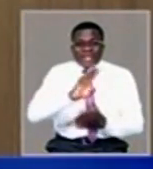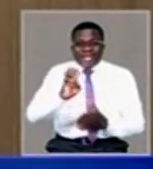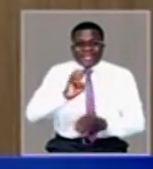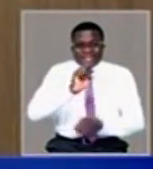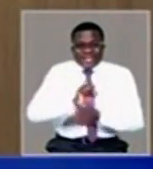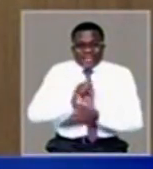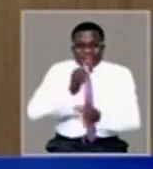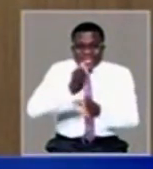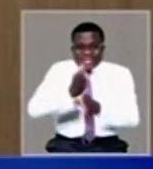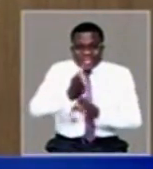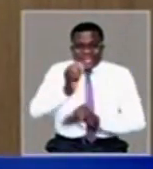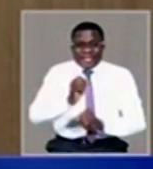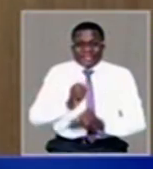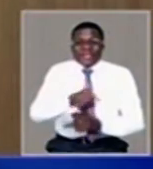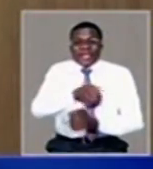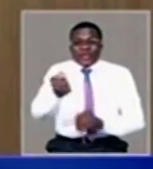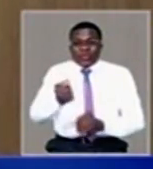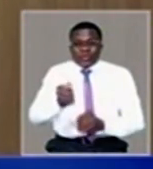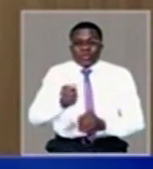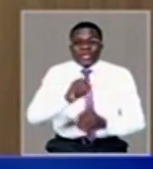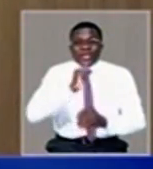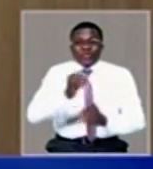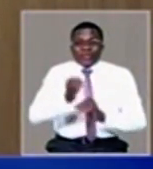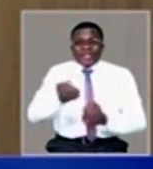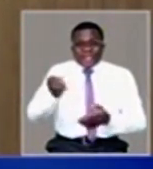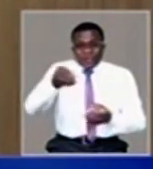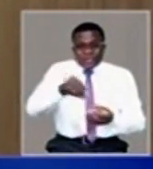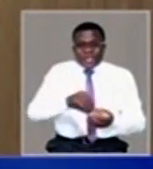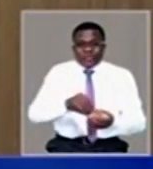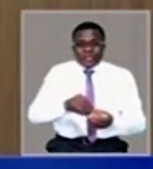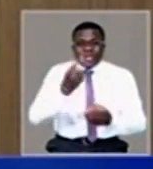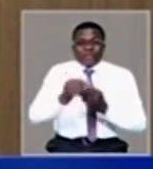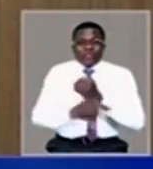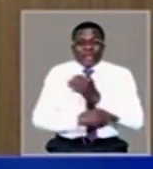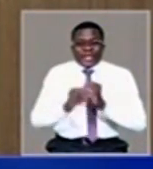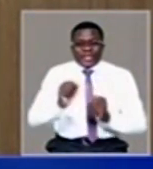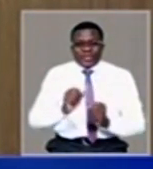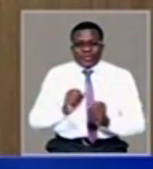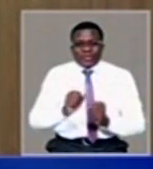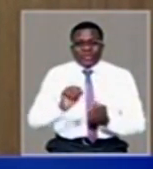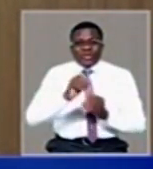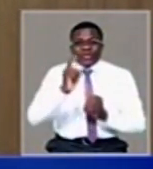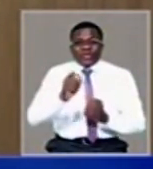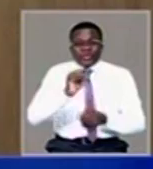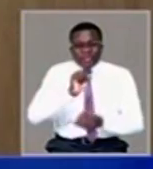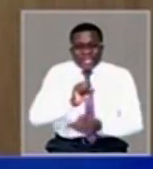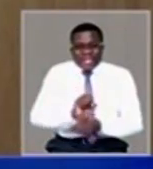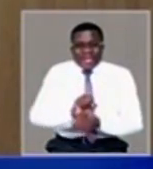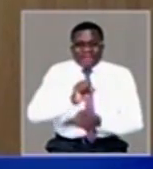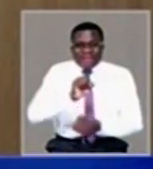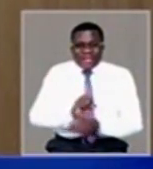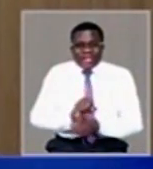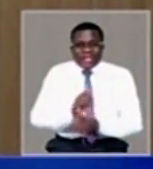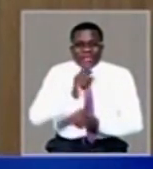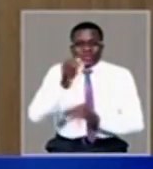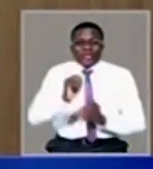emplois directs et autant d'emplois indirects pour cette région et celles et ceux qui voudront y travailler. Ce